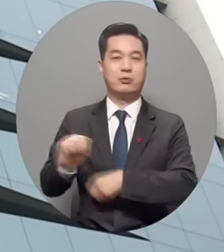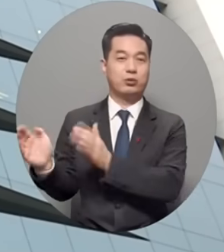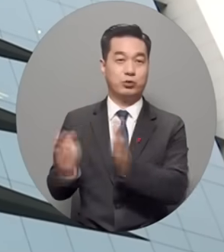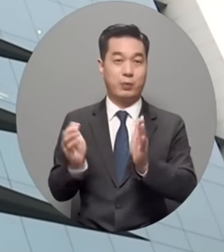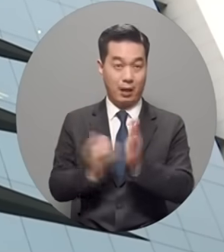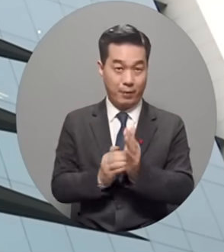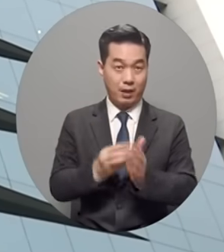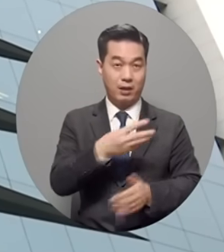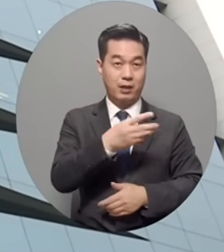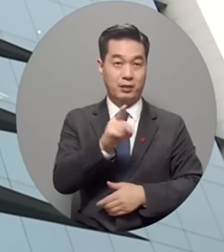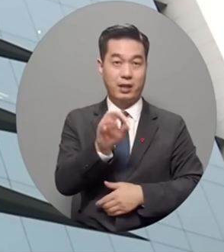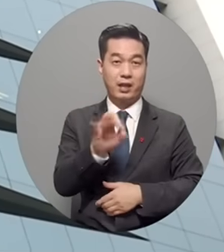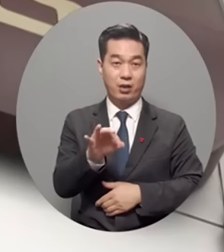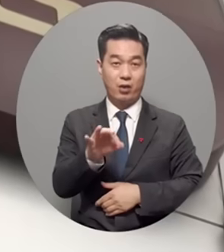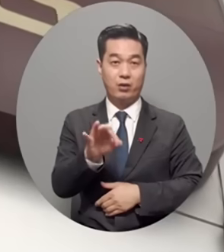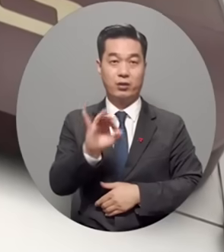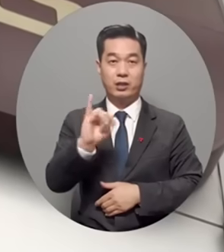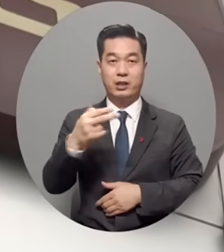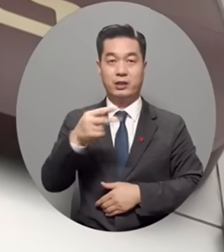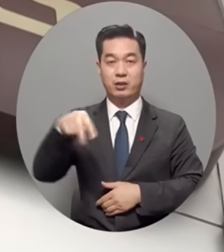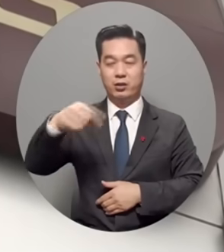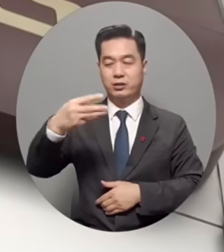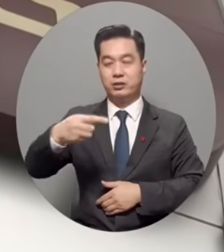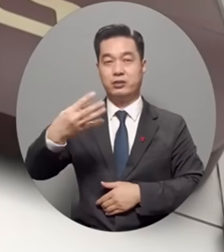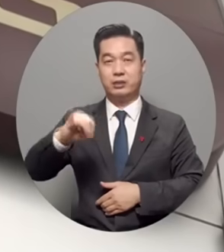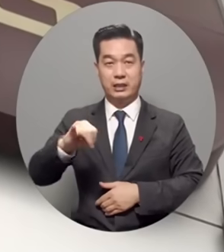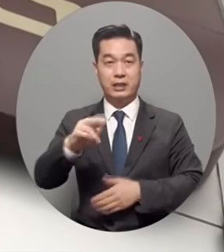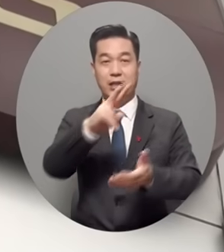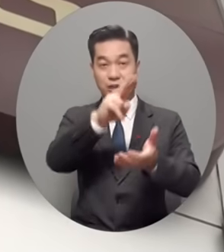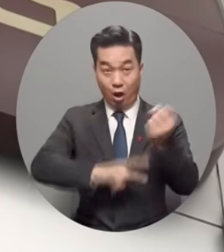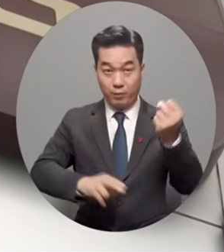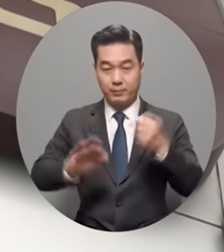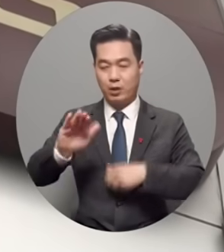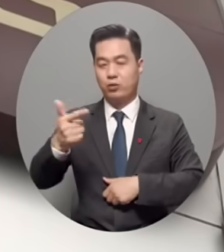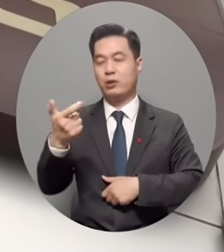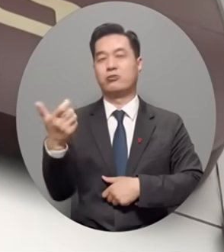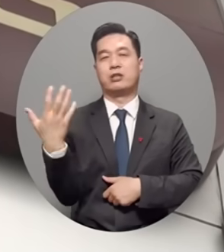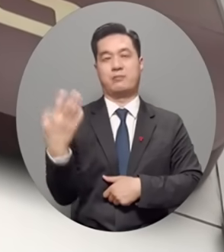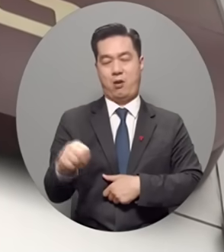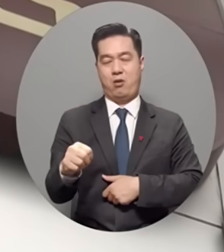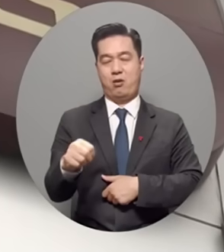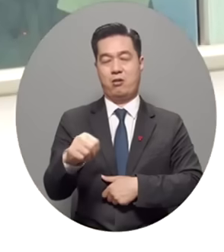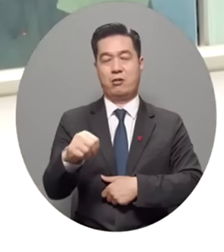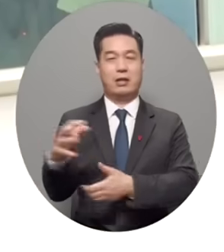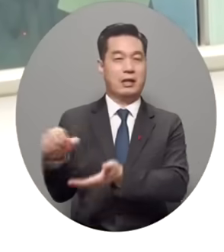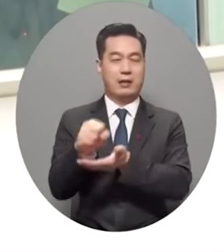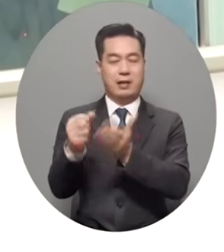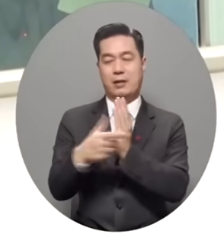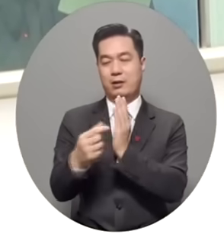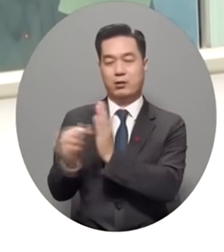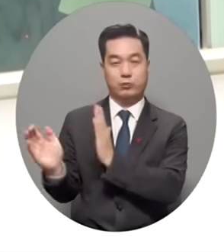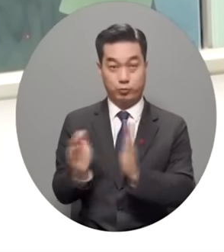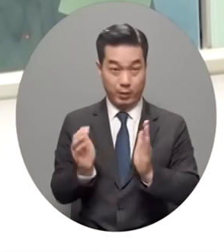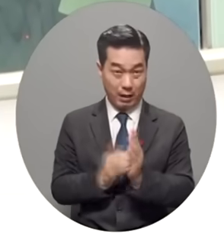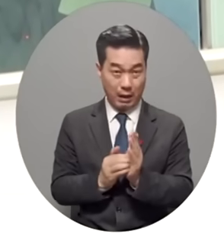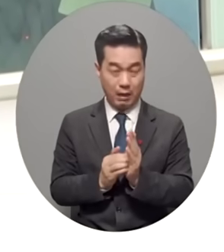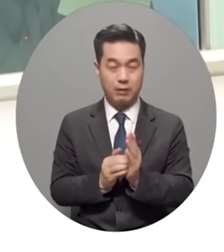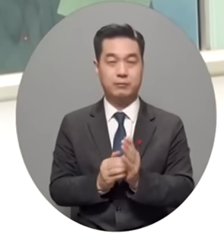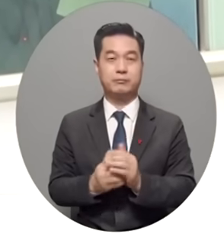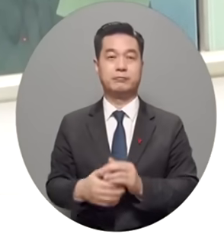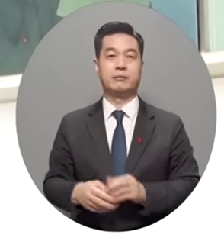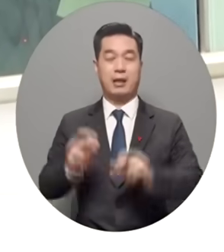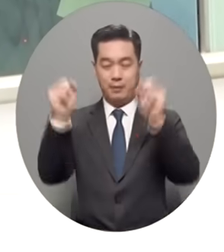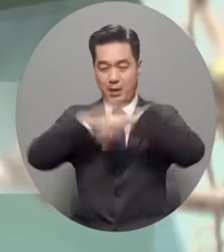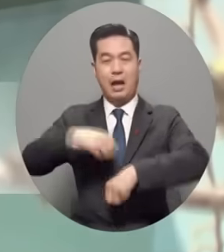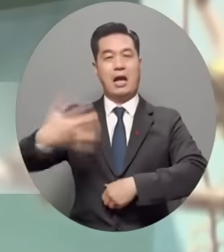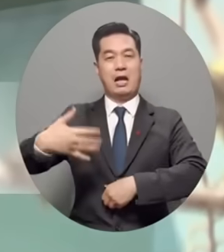태영인더스트리를 960억 원에 처분해 현금을 확보했다며 워크아웃 가능성을 부인해왔습니다. 태영건설은 내일 서울